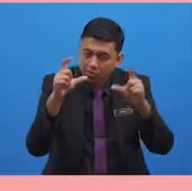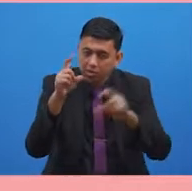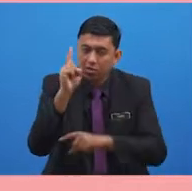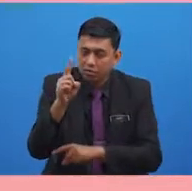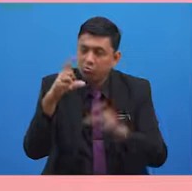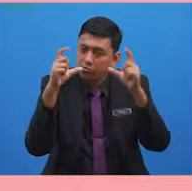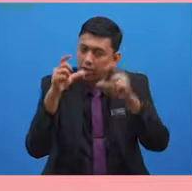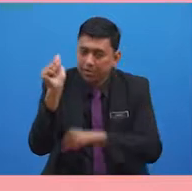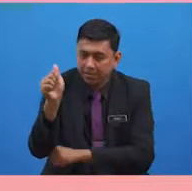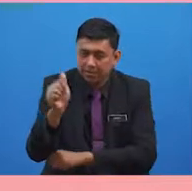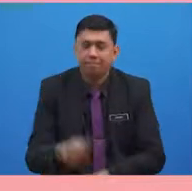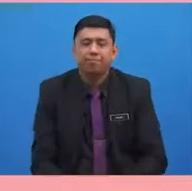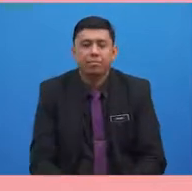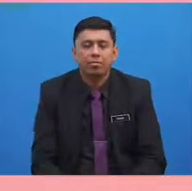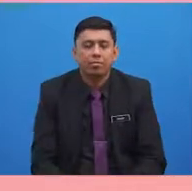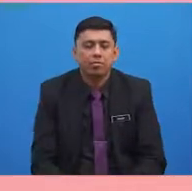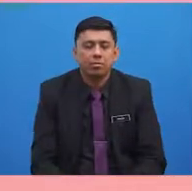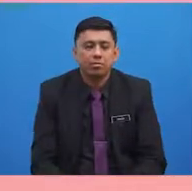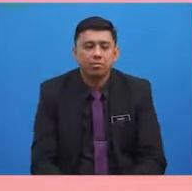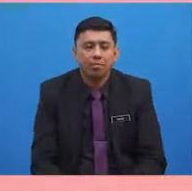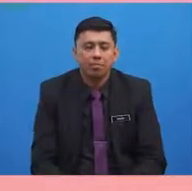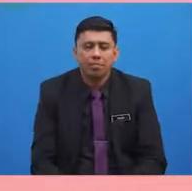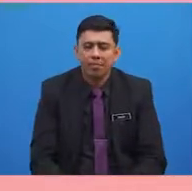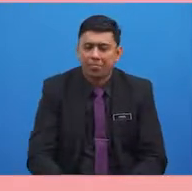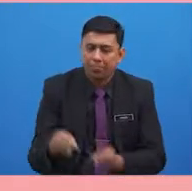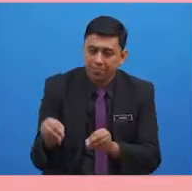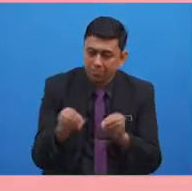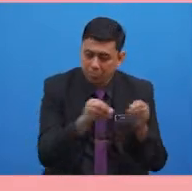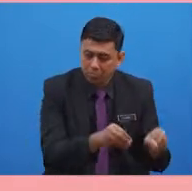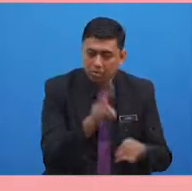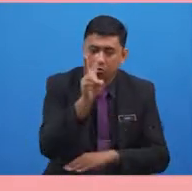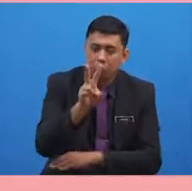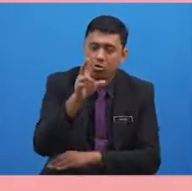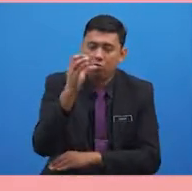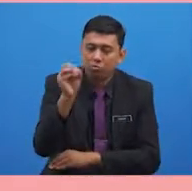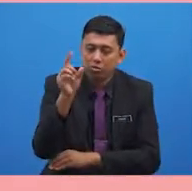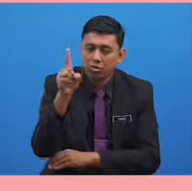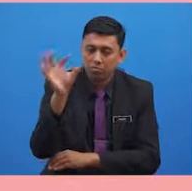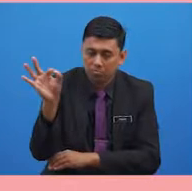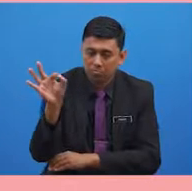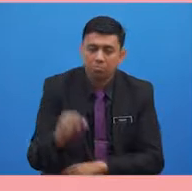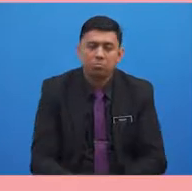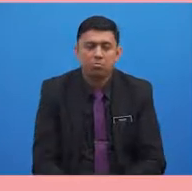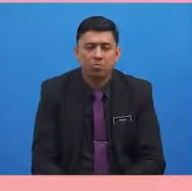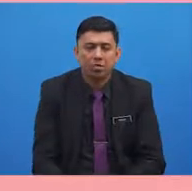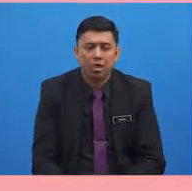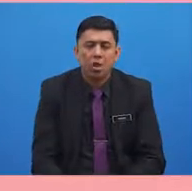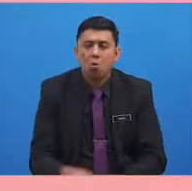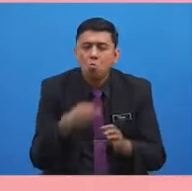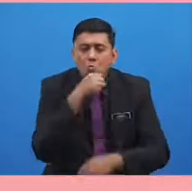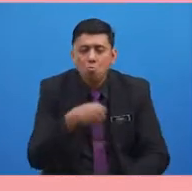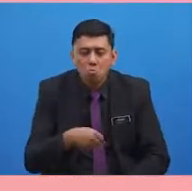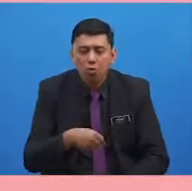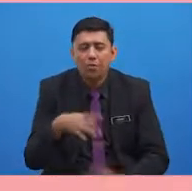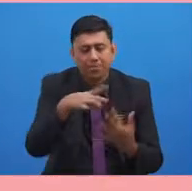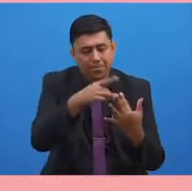119-1-A, Perlembagaan Persekutuan Pindaan 2019, had umur pemilih yang